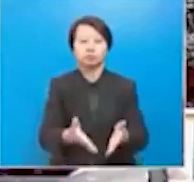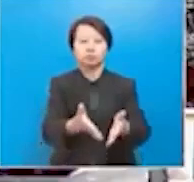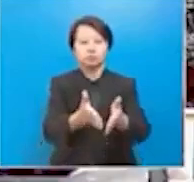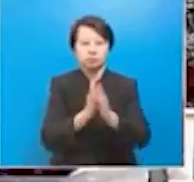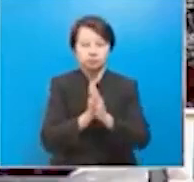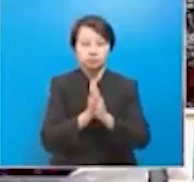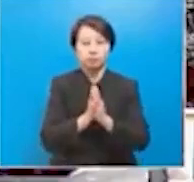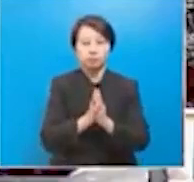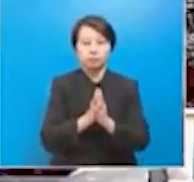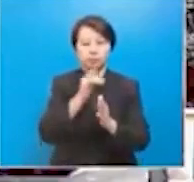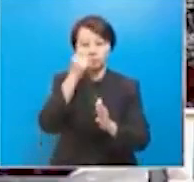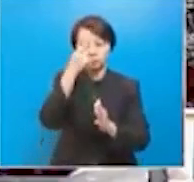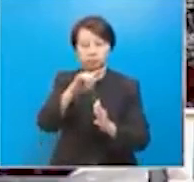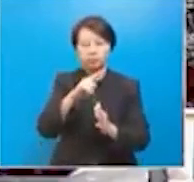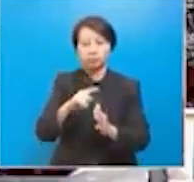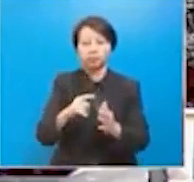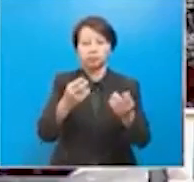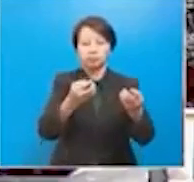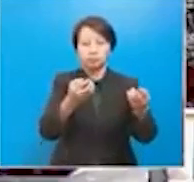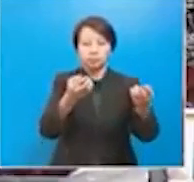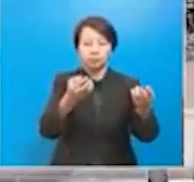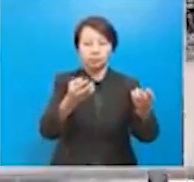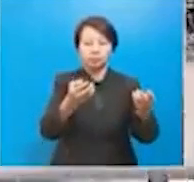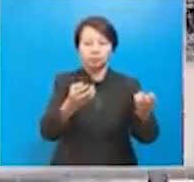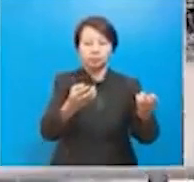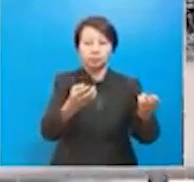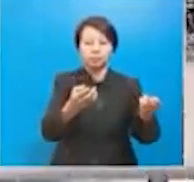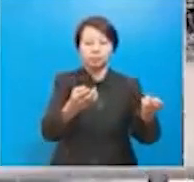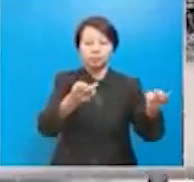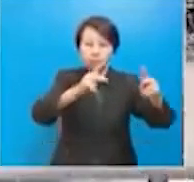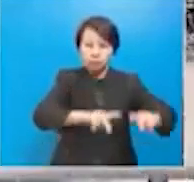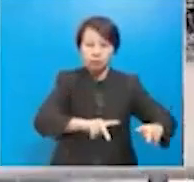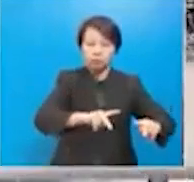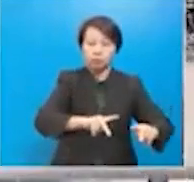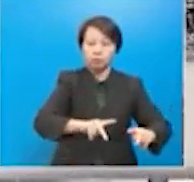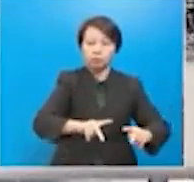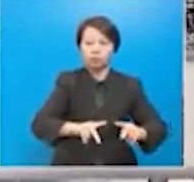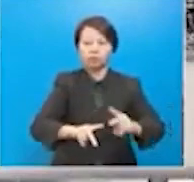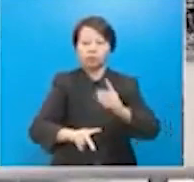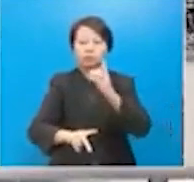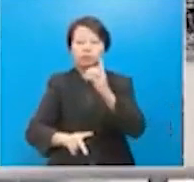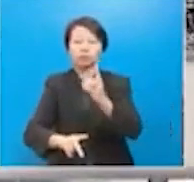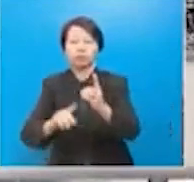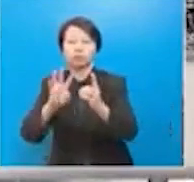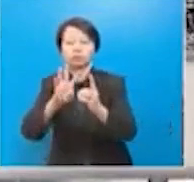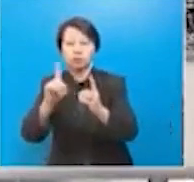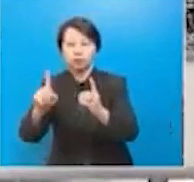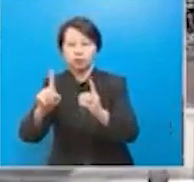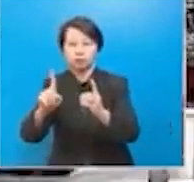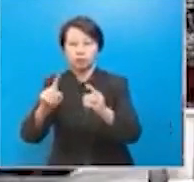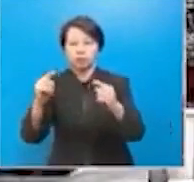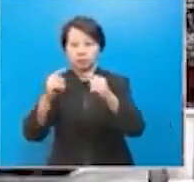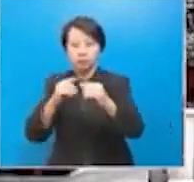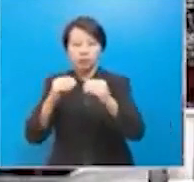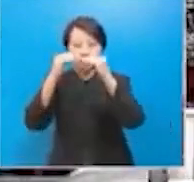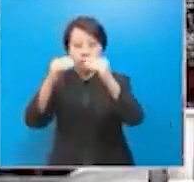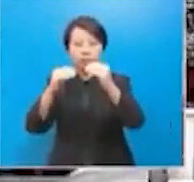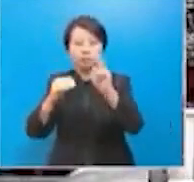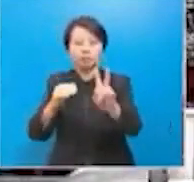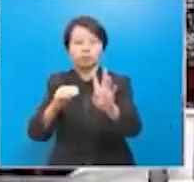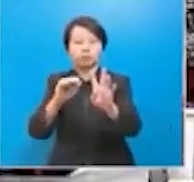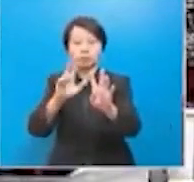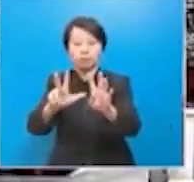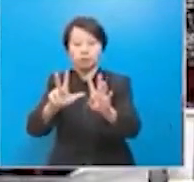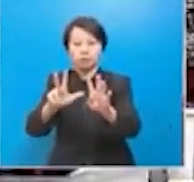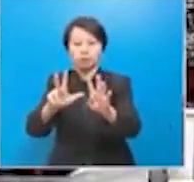Grade bagi pegawai pembuatan kontrak, grade UD41 ataupun 41 ke grade, sebenarnya kita cadangkan ke